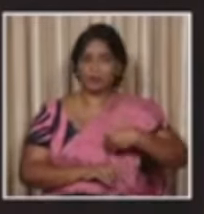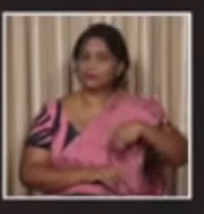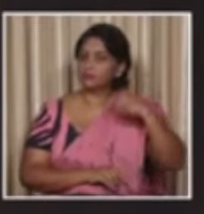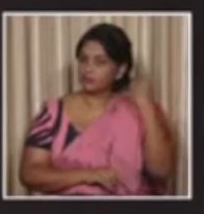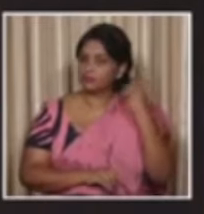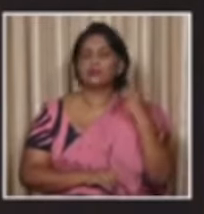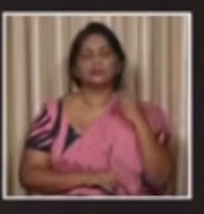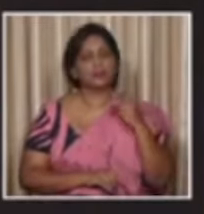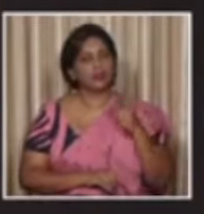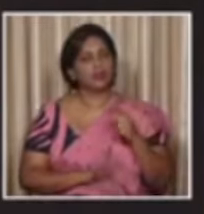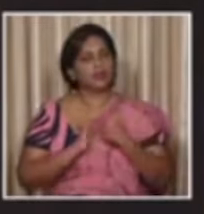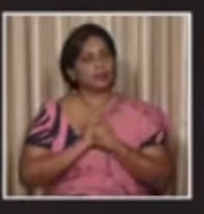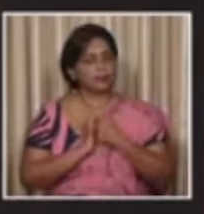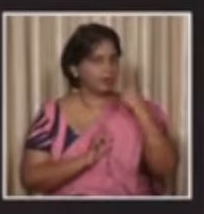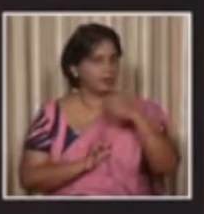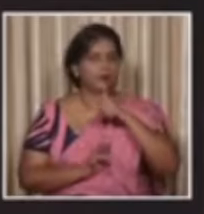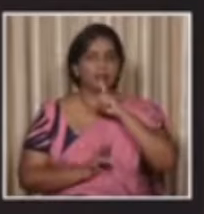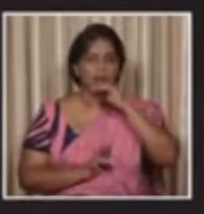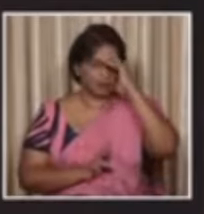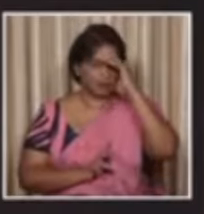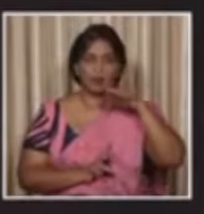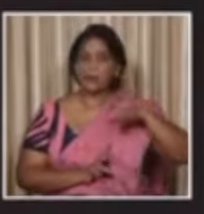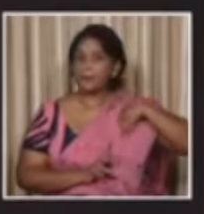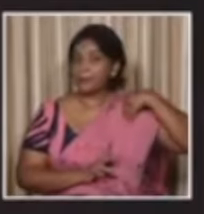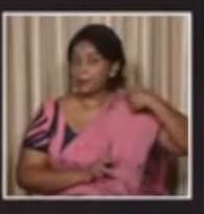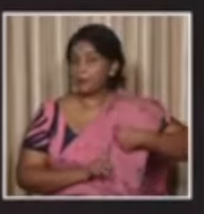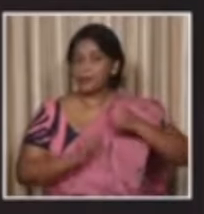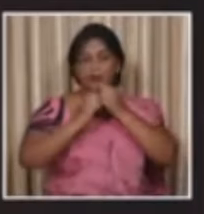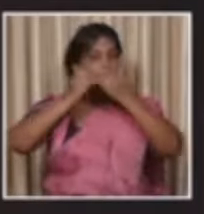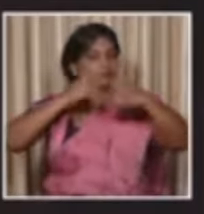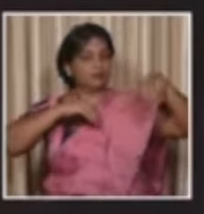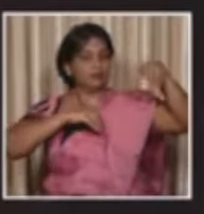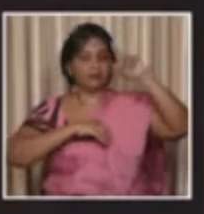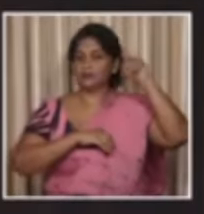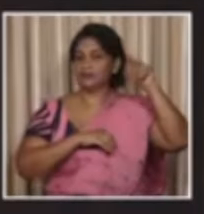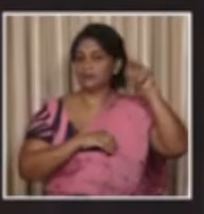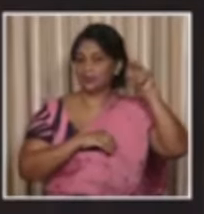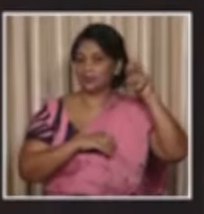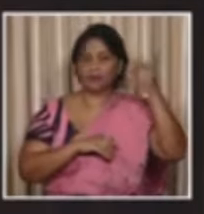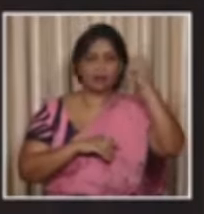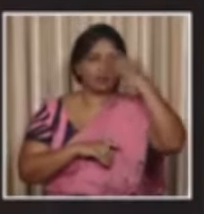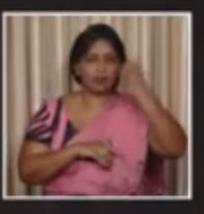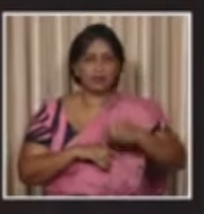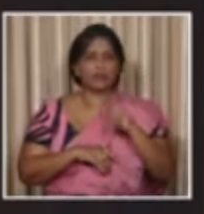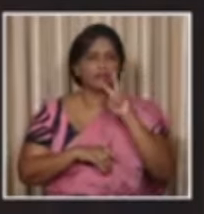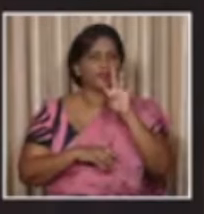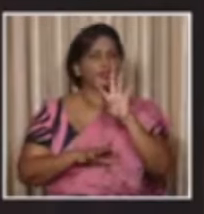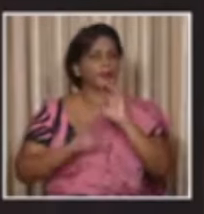කරගන්නකොට ගරු නියෝජ්‍ය කතානායකතුමනි, මේ ප්‍රධාන විධායක නිලධාරීන්ට වැඩි වෙලා තියෙන්නේ